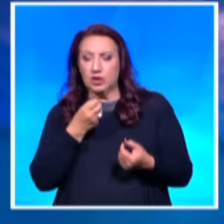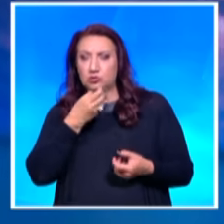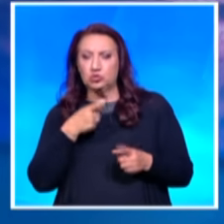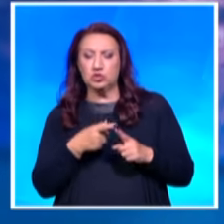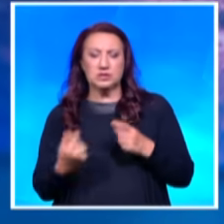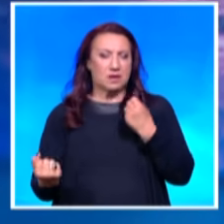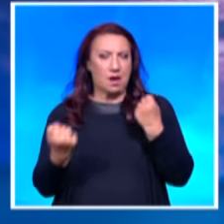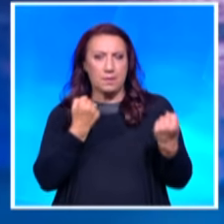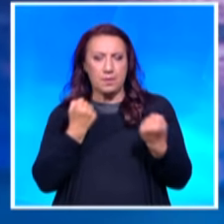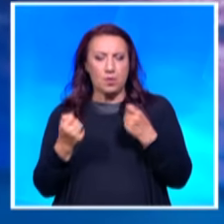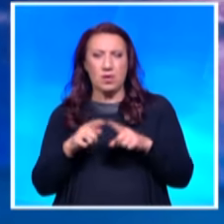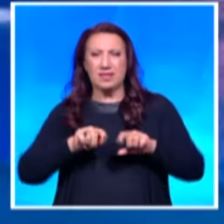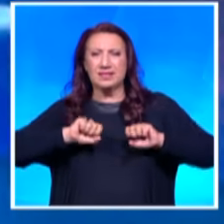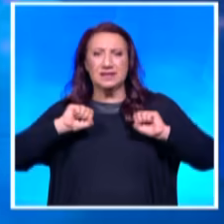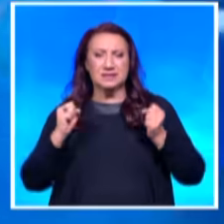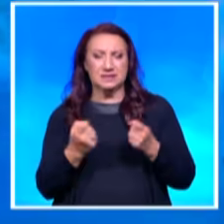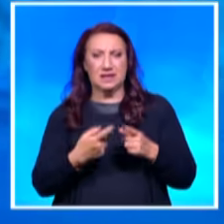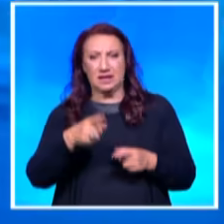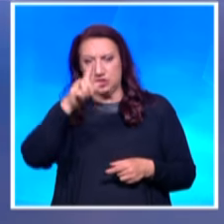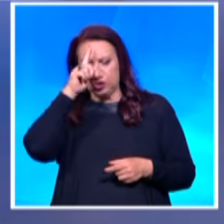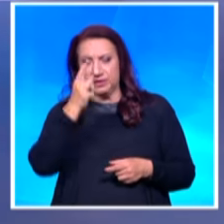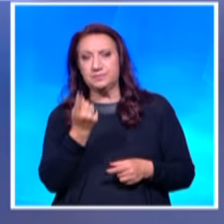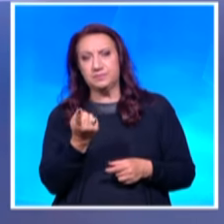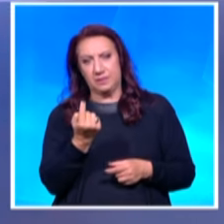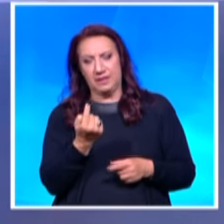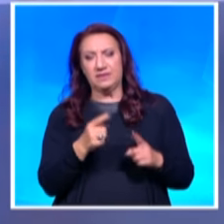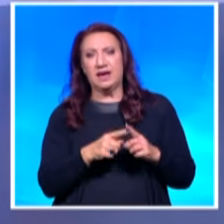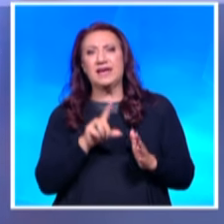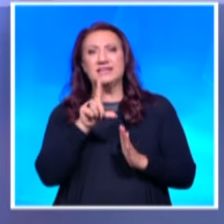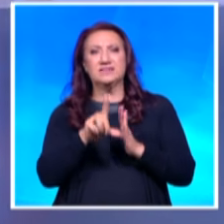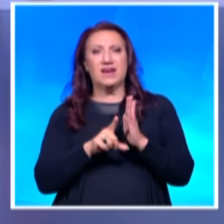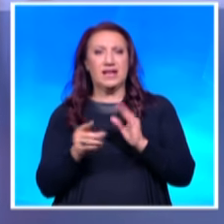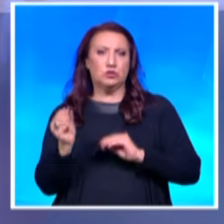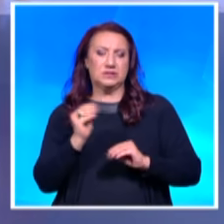разказахме, предизвикаха извънредно заседание на правната комисия в Народното събрание.